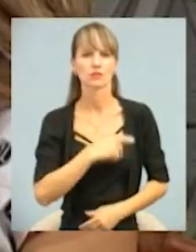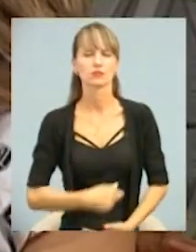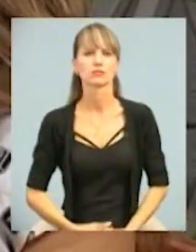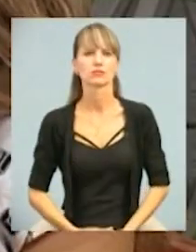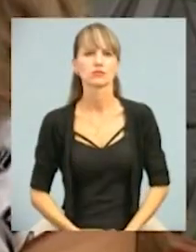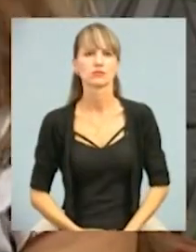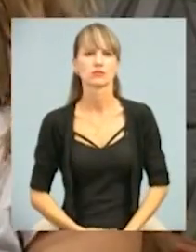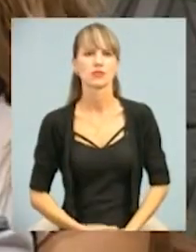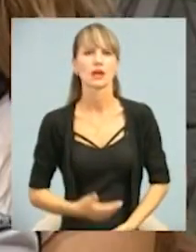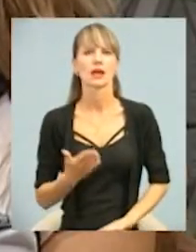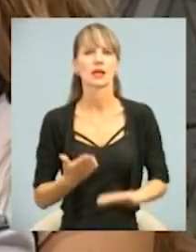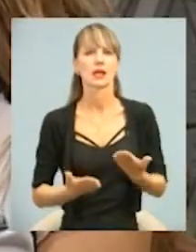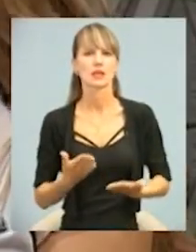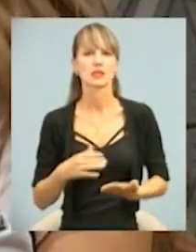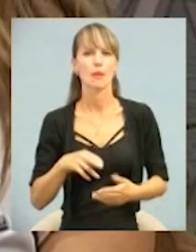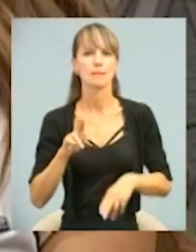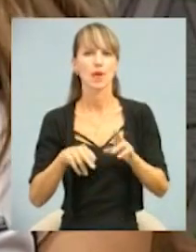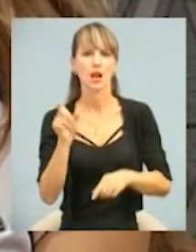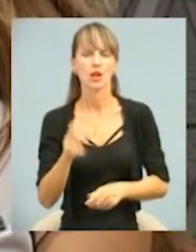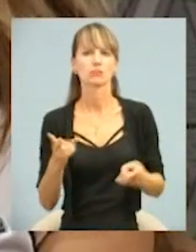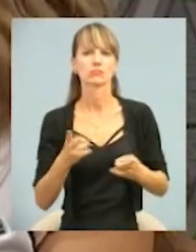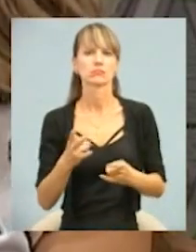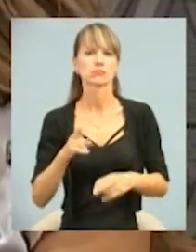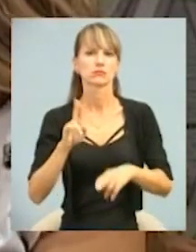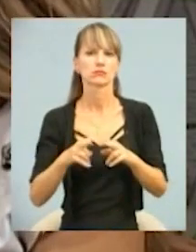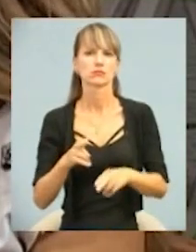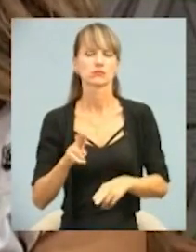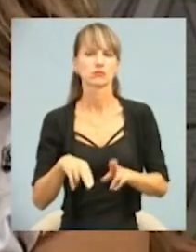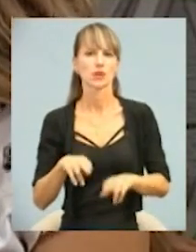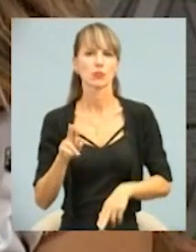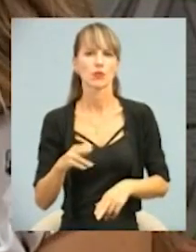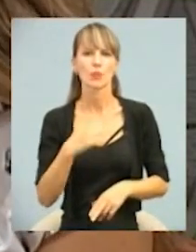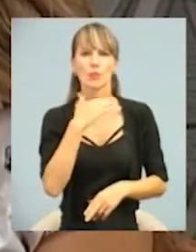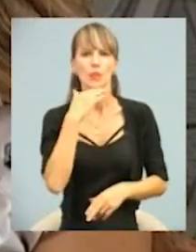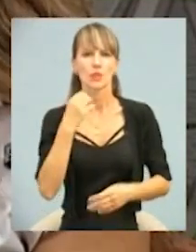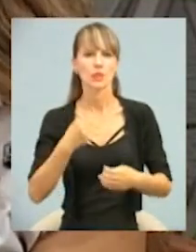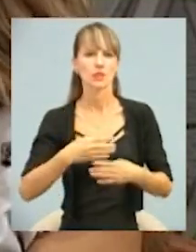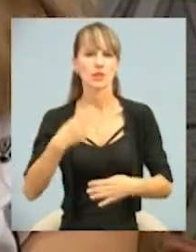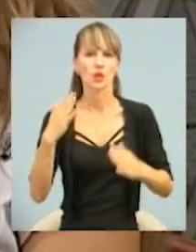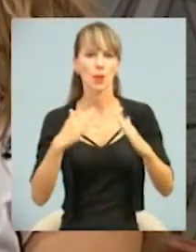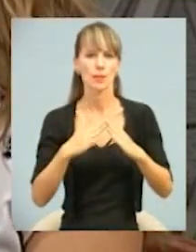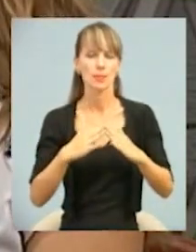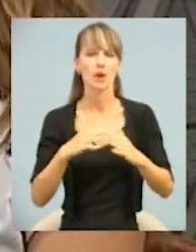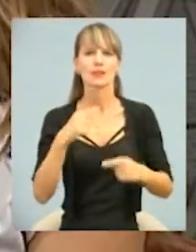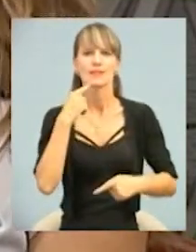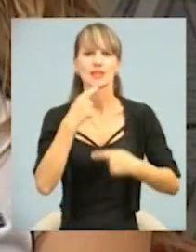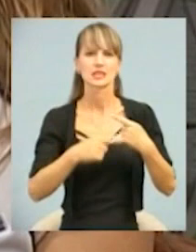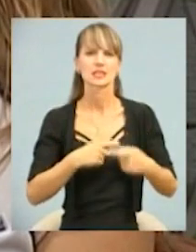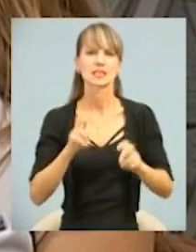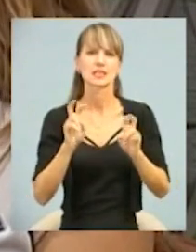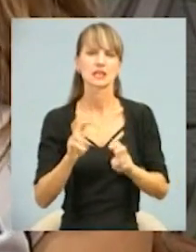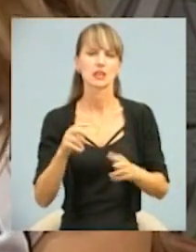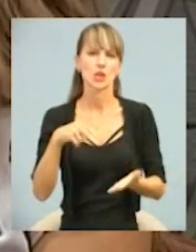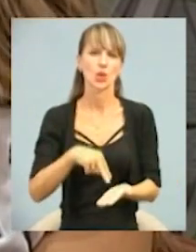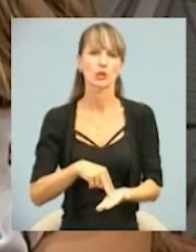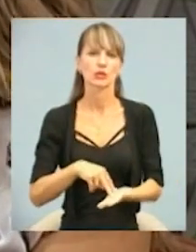От уявляєш собі, якщо маляру треба там пофарбувати цілу там, я не знаю, будівлю, і то він постійно сидить або